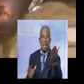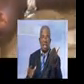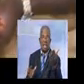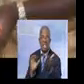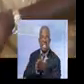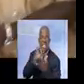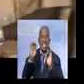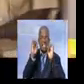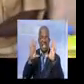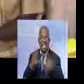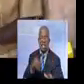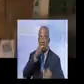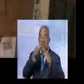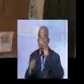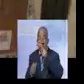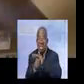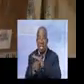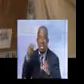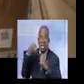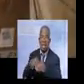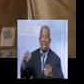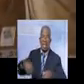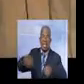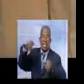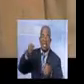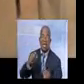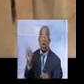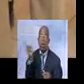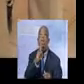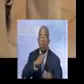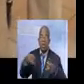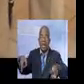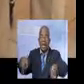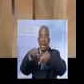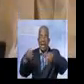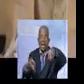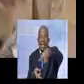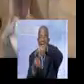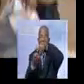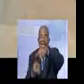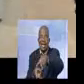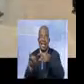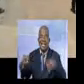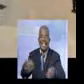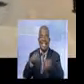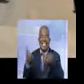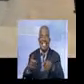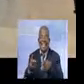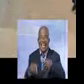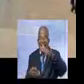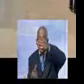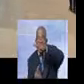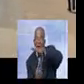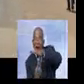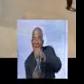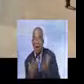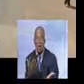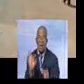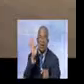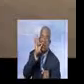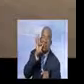était soigneusement dissimulé dans des sacs contenant du chou à bord d'un car de transport. Ce car, en provenance de Ouagadougou au